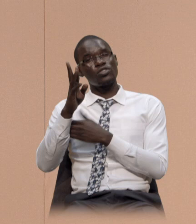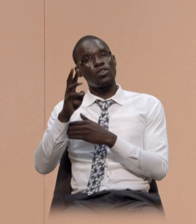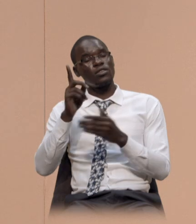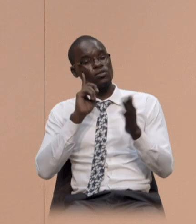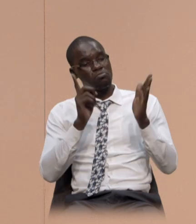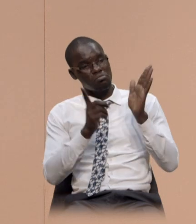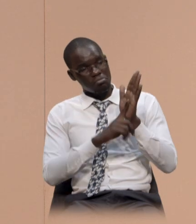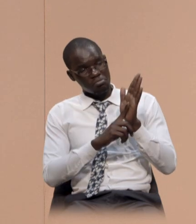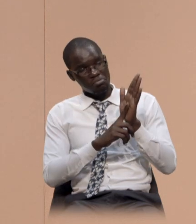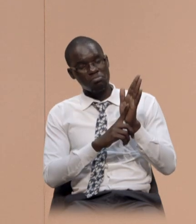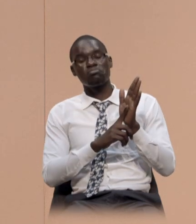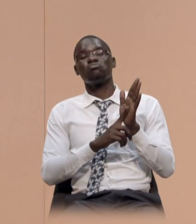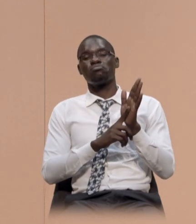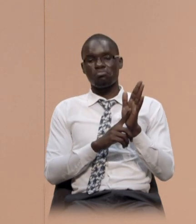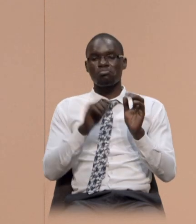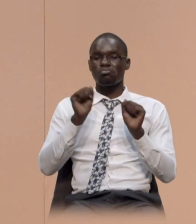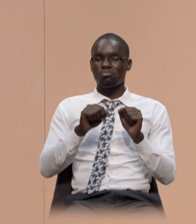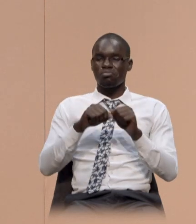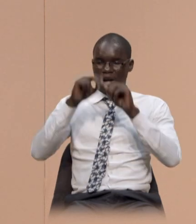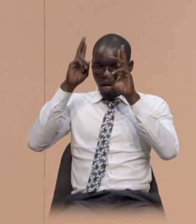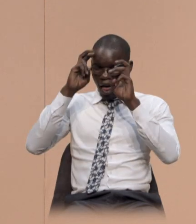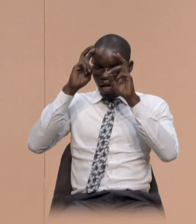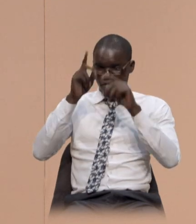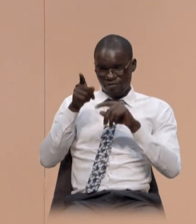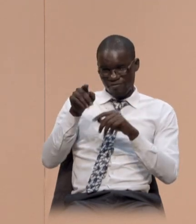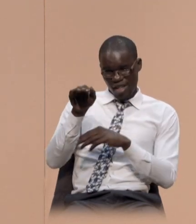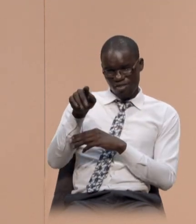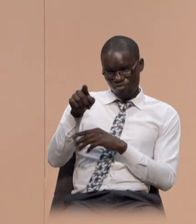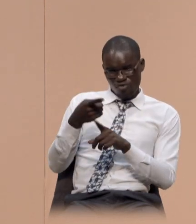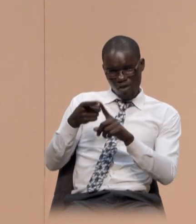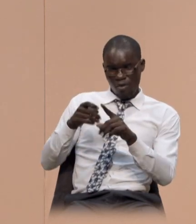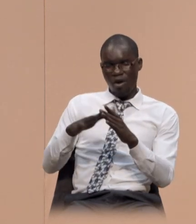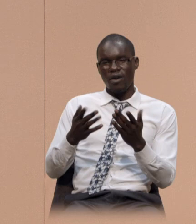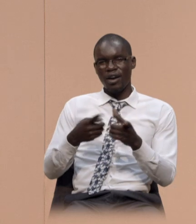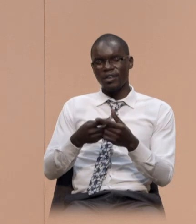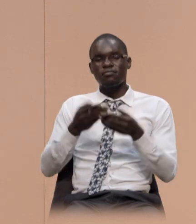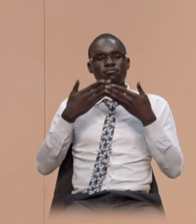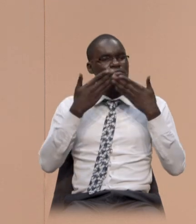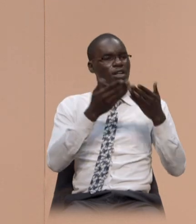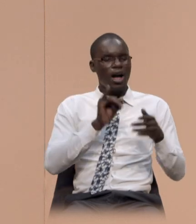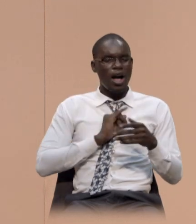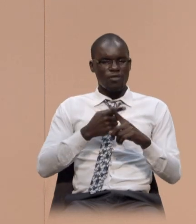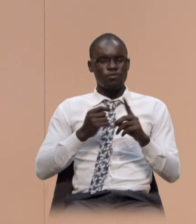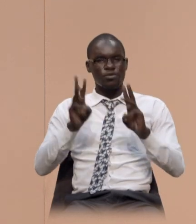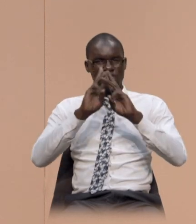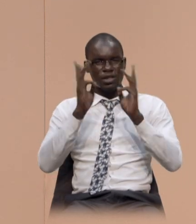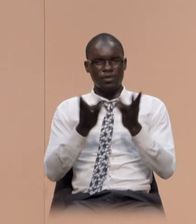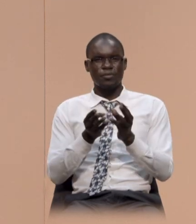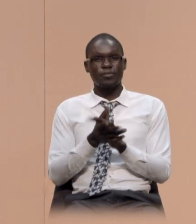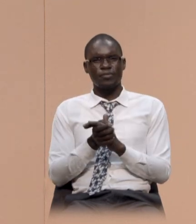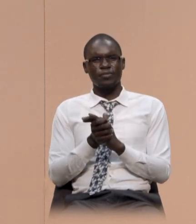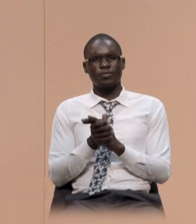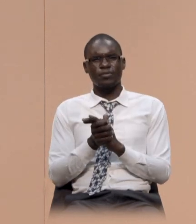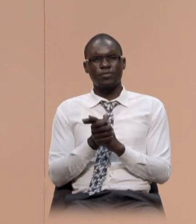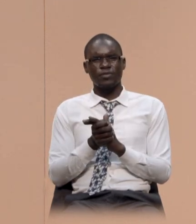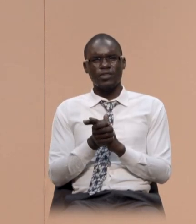Na alipomtambua shetani akamuuliza, wewe umetoka wapi? Shetani akamuelezea ametoka duniani. Watumishi wa Bwana, kuna